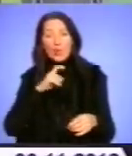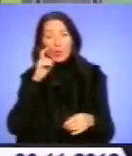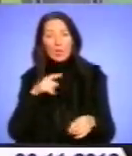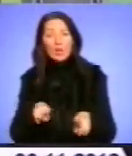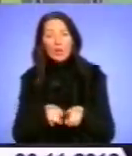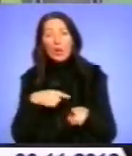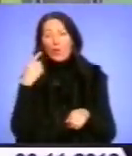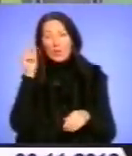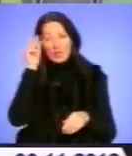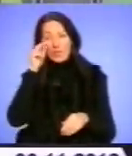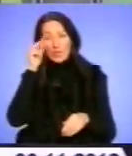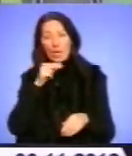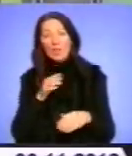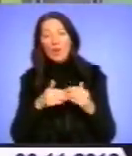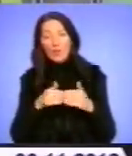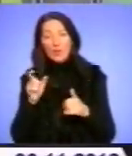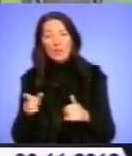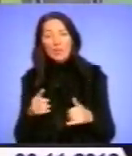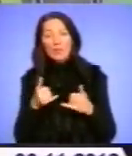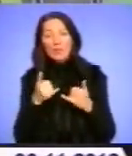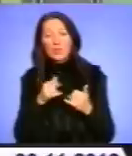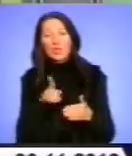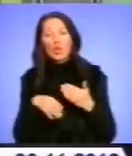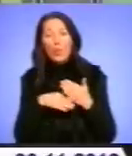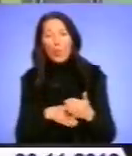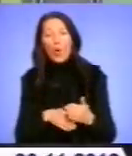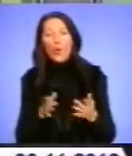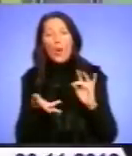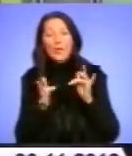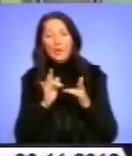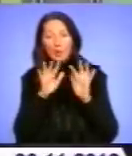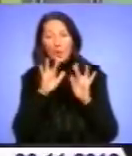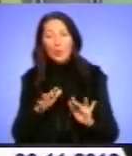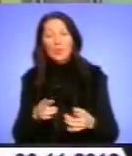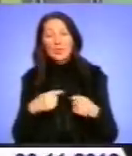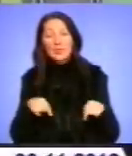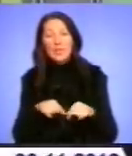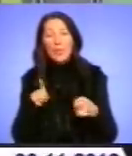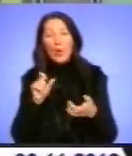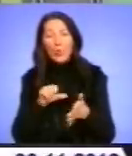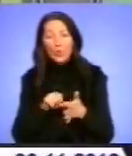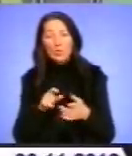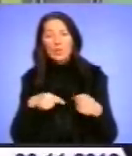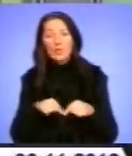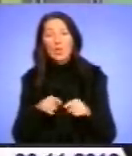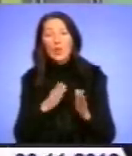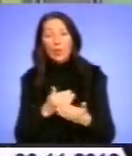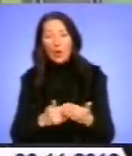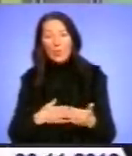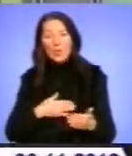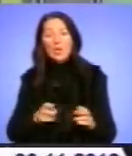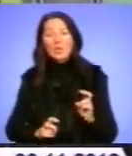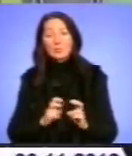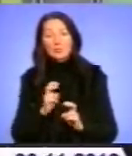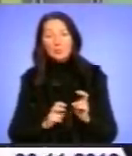відповідних фахівців. Відтак, за допомогою електронної системи, участі у такій програмі наші і підприємства,